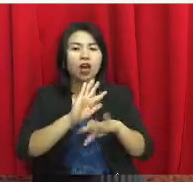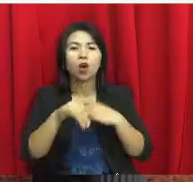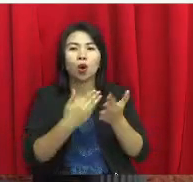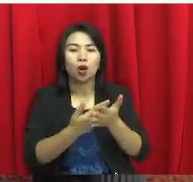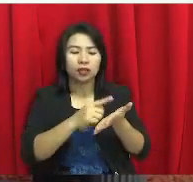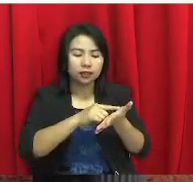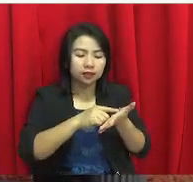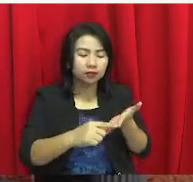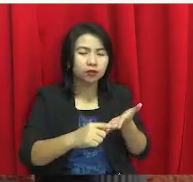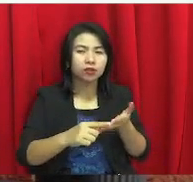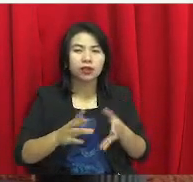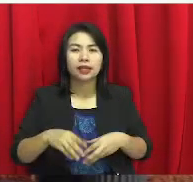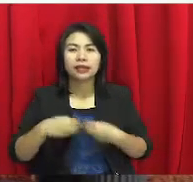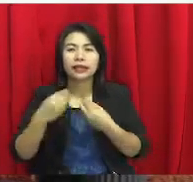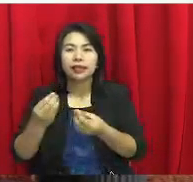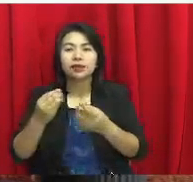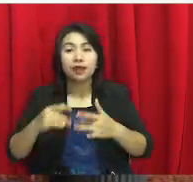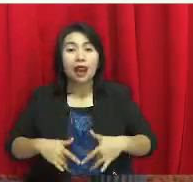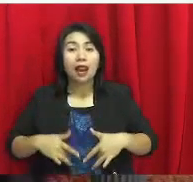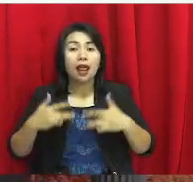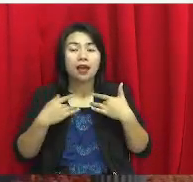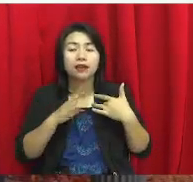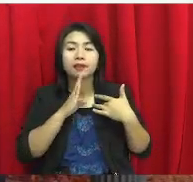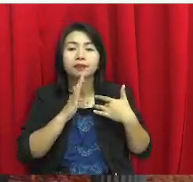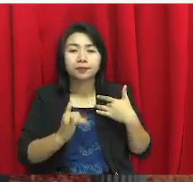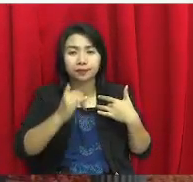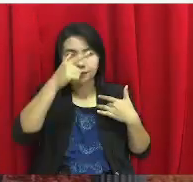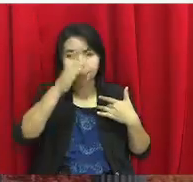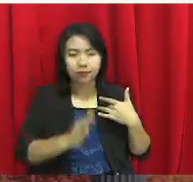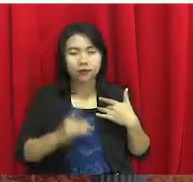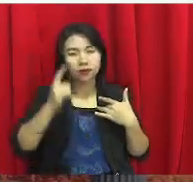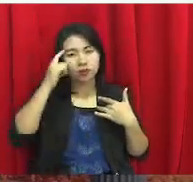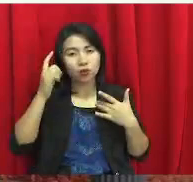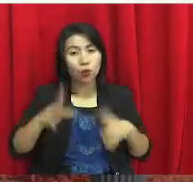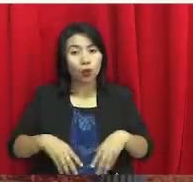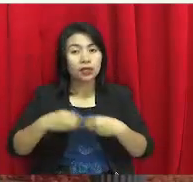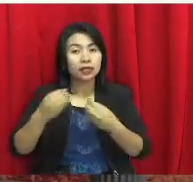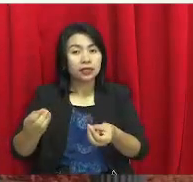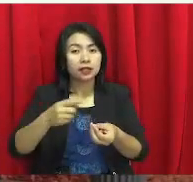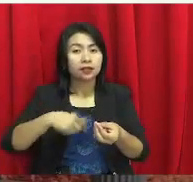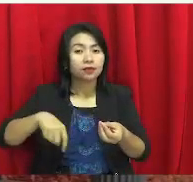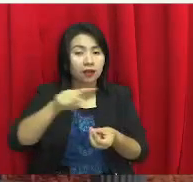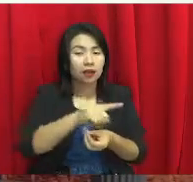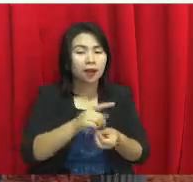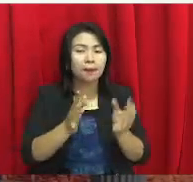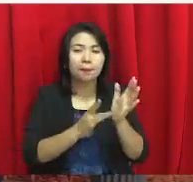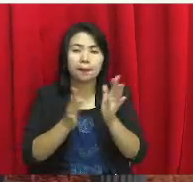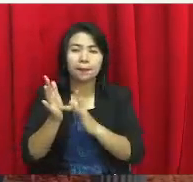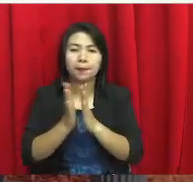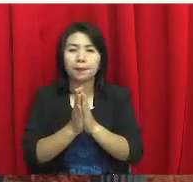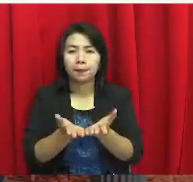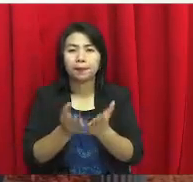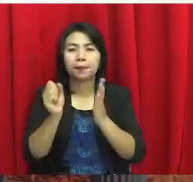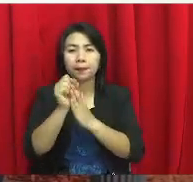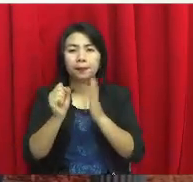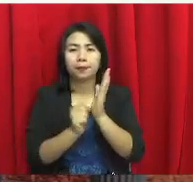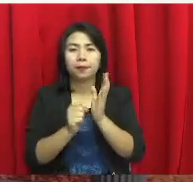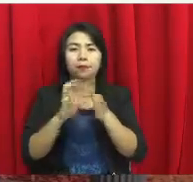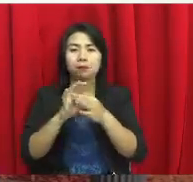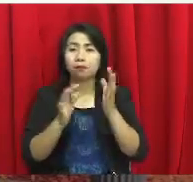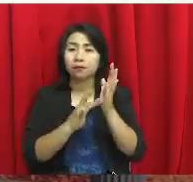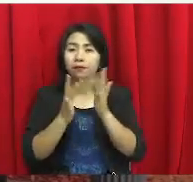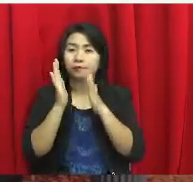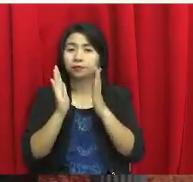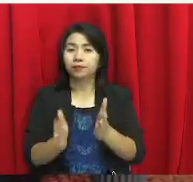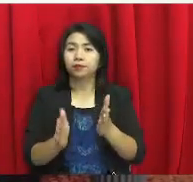of God. This is given life by God to give us the biblical standards of Christianity. That's